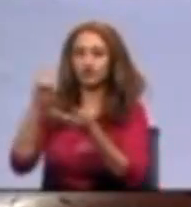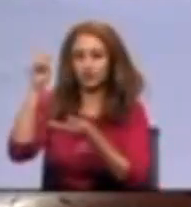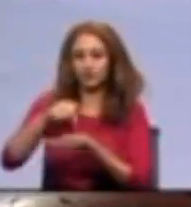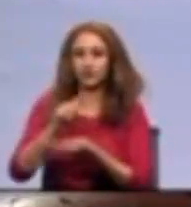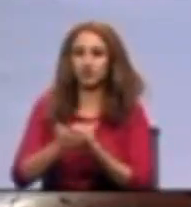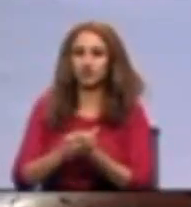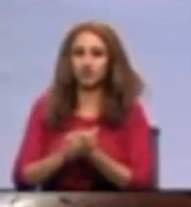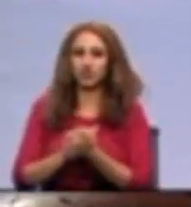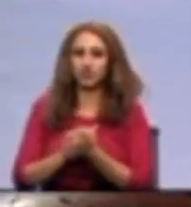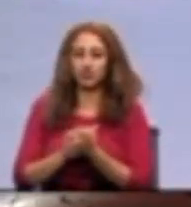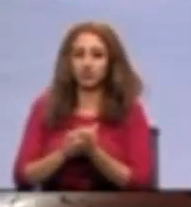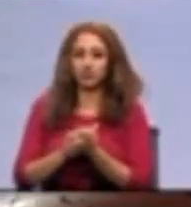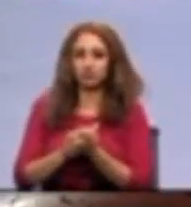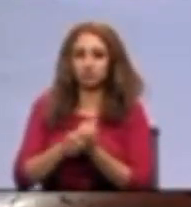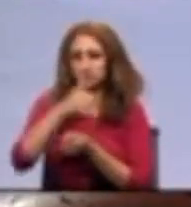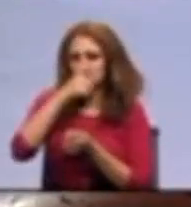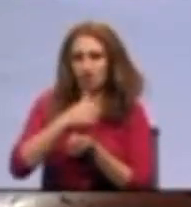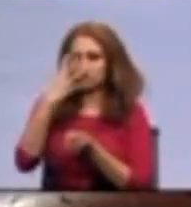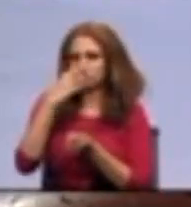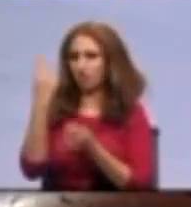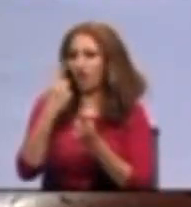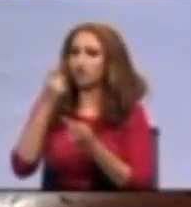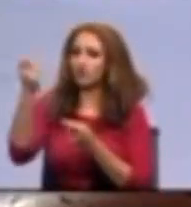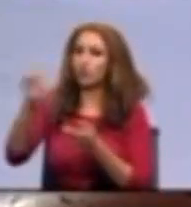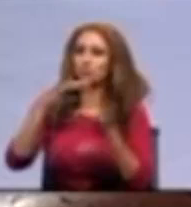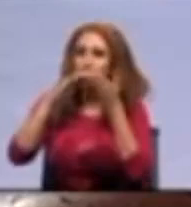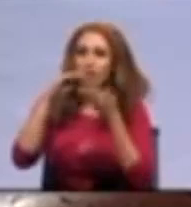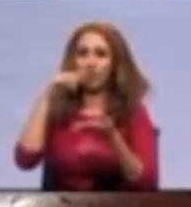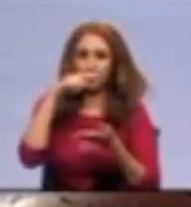وبكل سعادة ولا يوم اتذمرت. ف